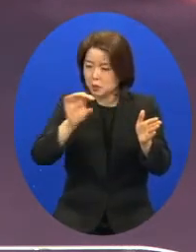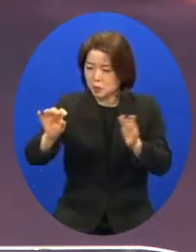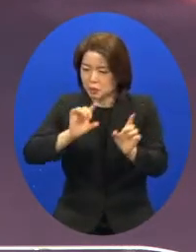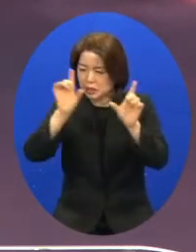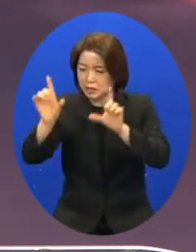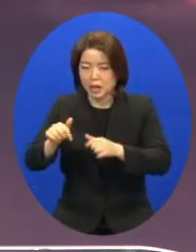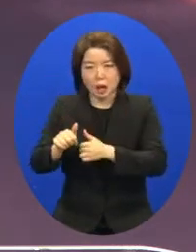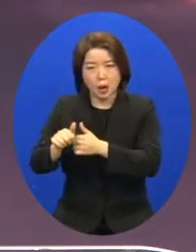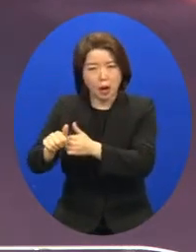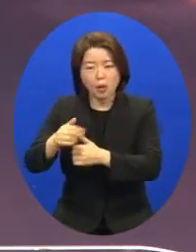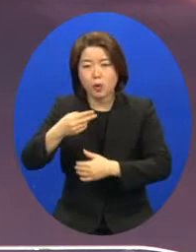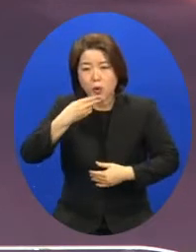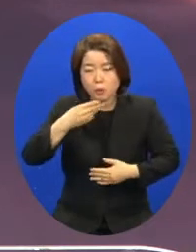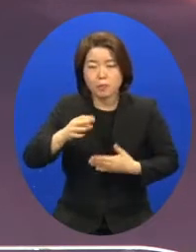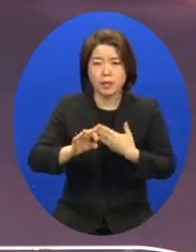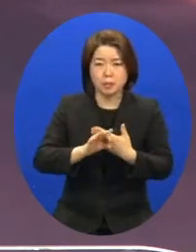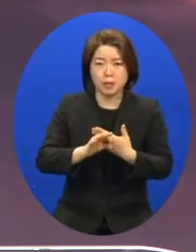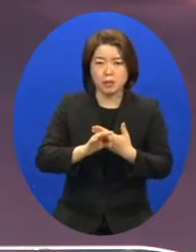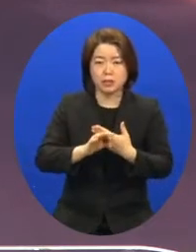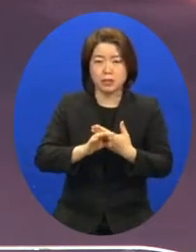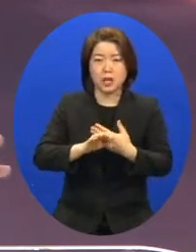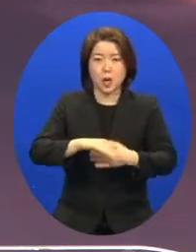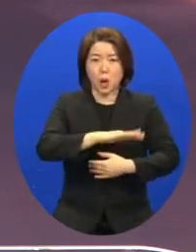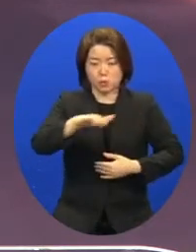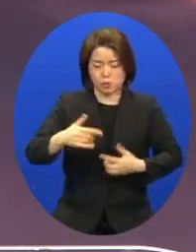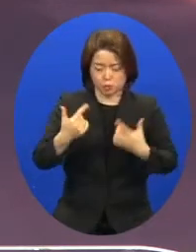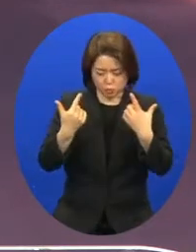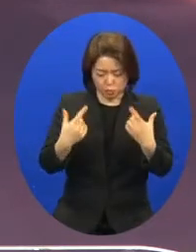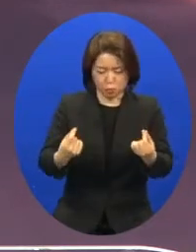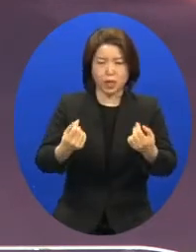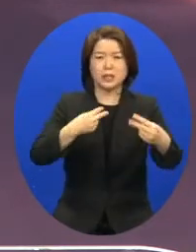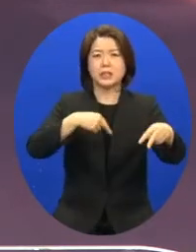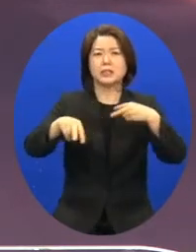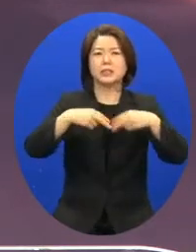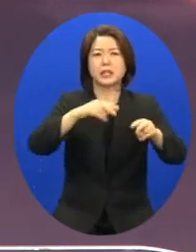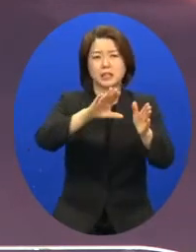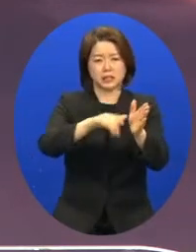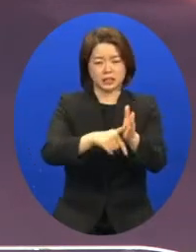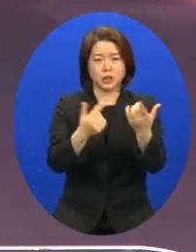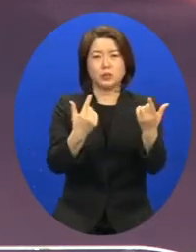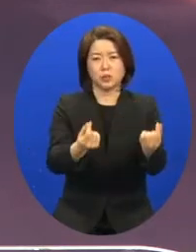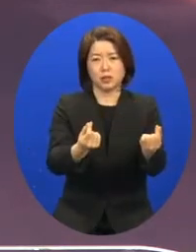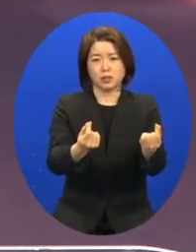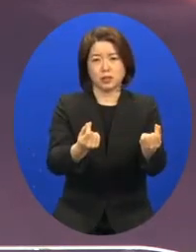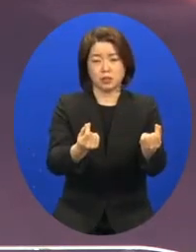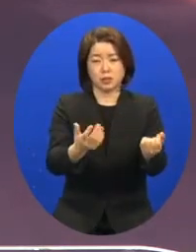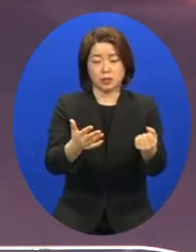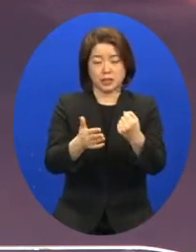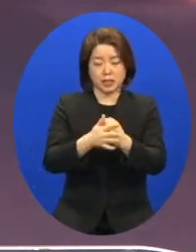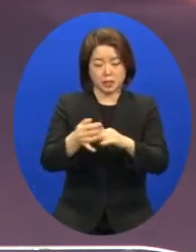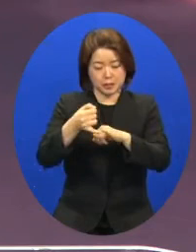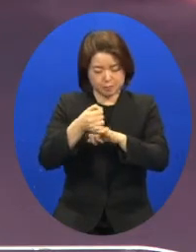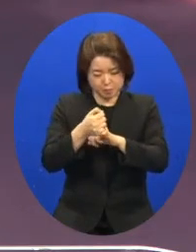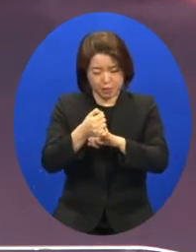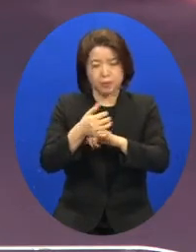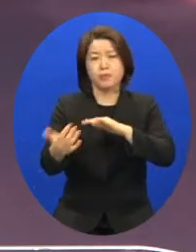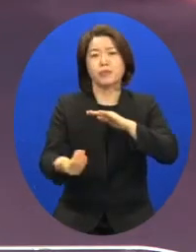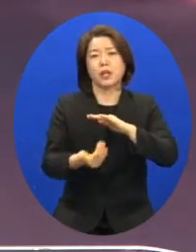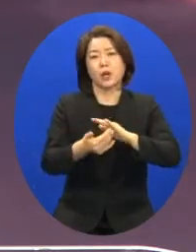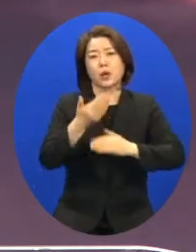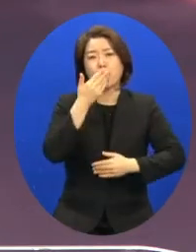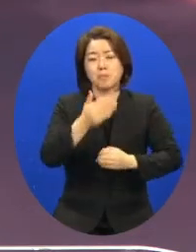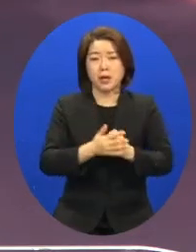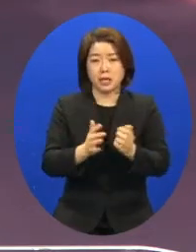내버려 두면 우리도 꼭 그 사사시대와 같아지게 되는 것입니다. 여러분, 반드시 됩니다. 예수